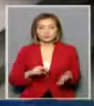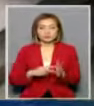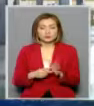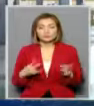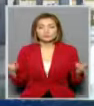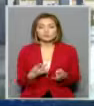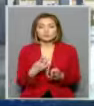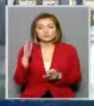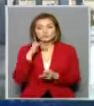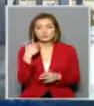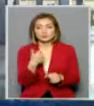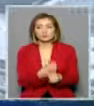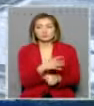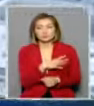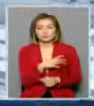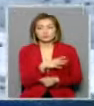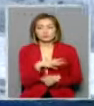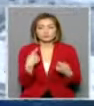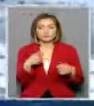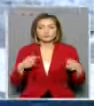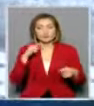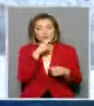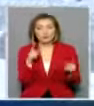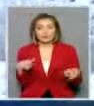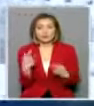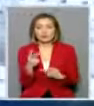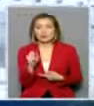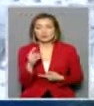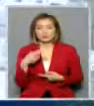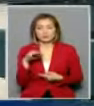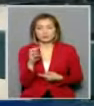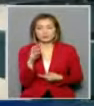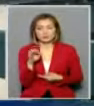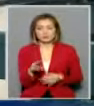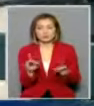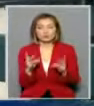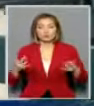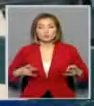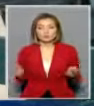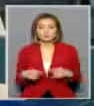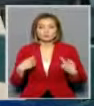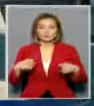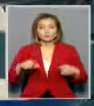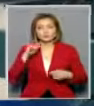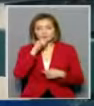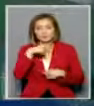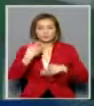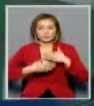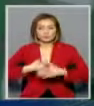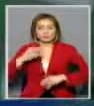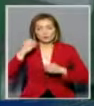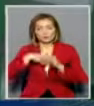их. Отец-основатель теории рыночной экономики, шотландец Адам Смит, говорил о том, что рыночная экономика создана